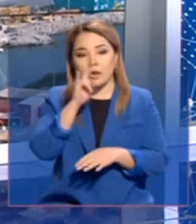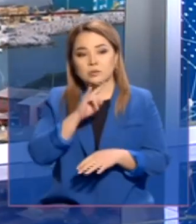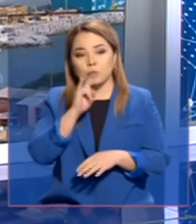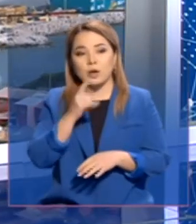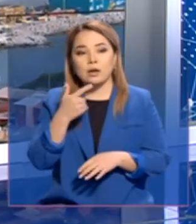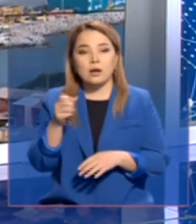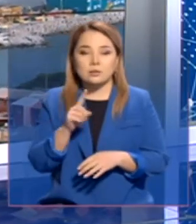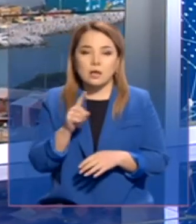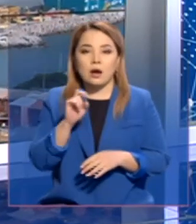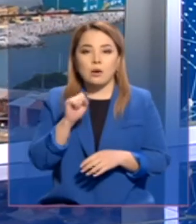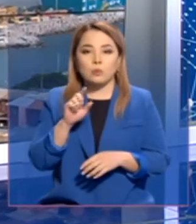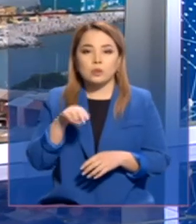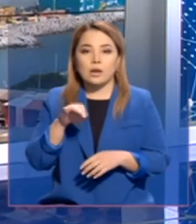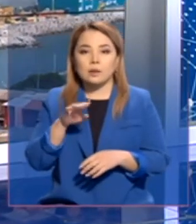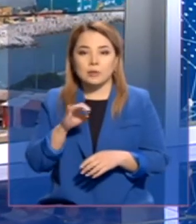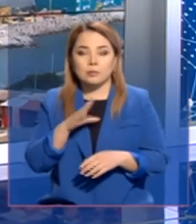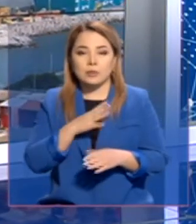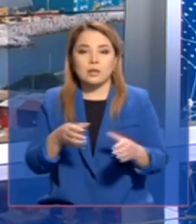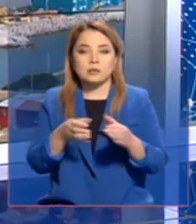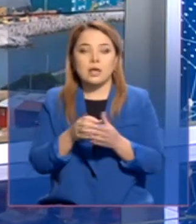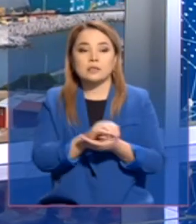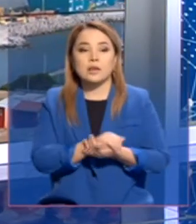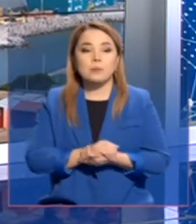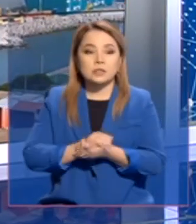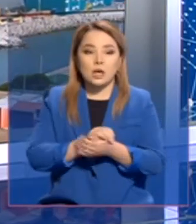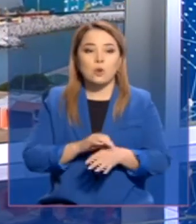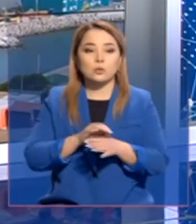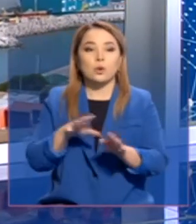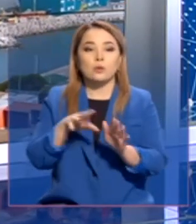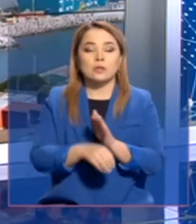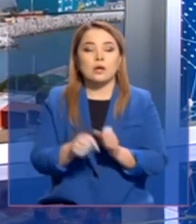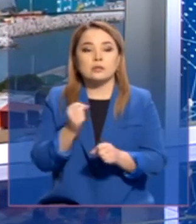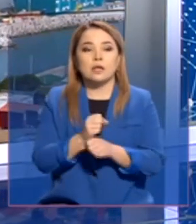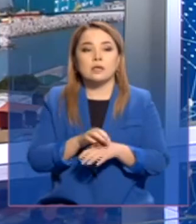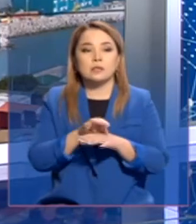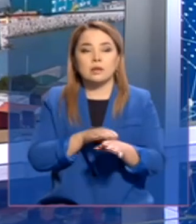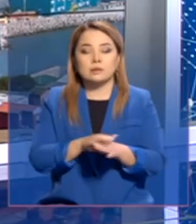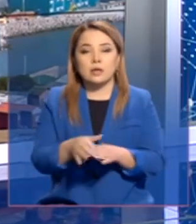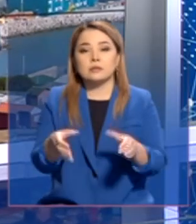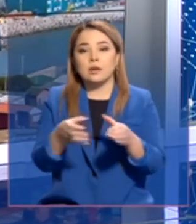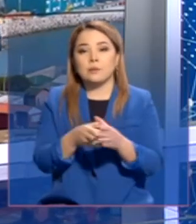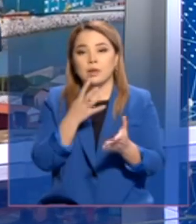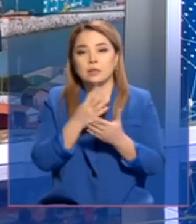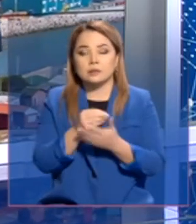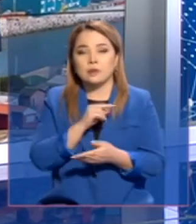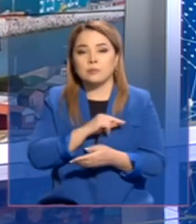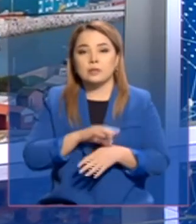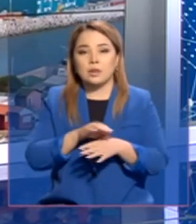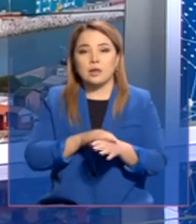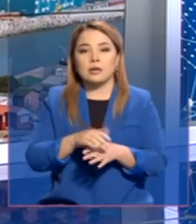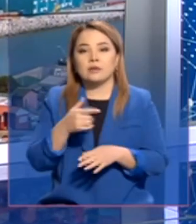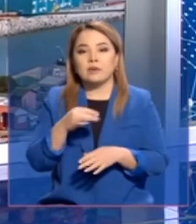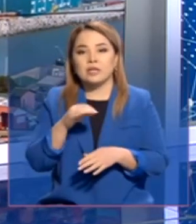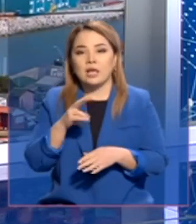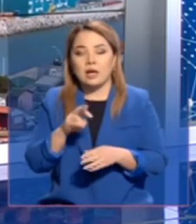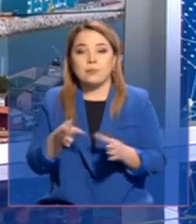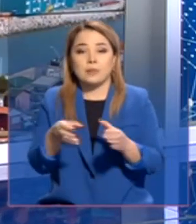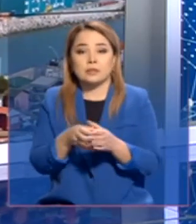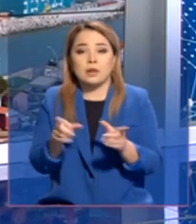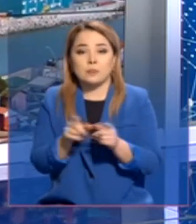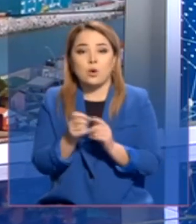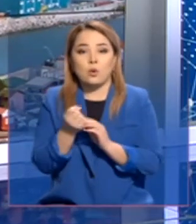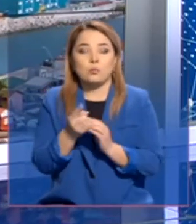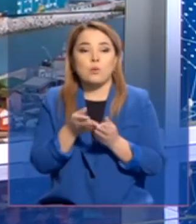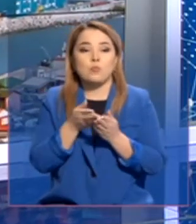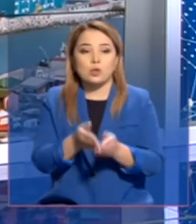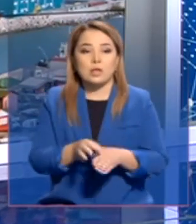мен Абу-Даби Портс Компани ынтымақтастық орнатып жатыр. Бұл ірі операторға қазір әмірліктер мен Гвинеяны қосалғанда 11